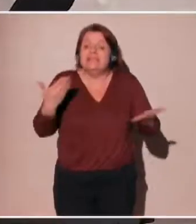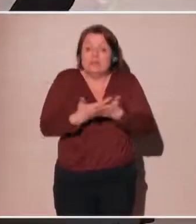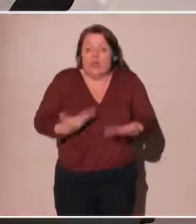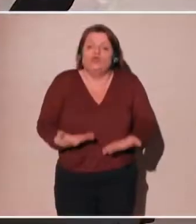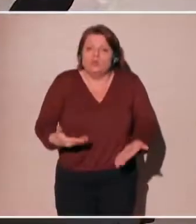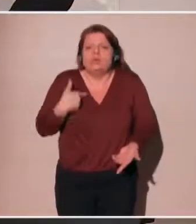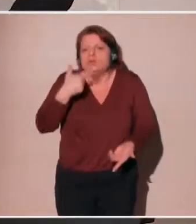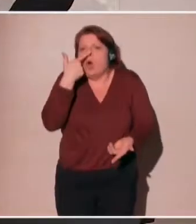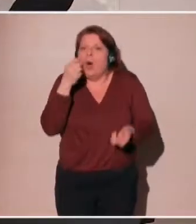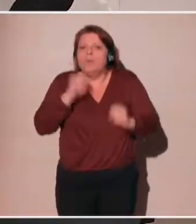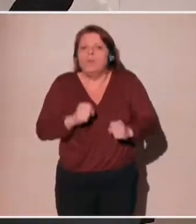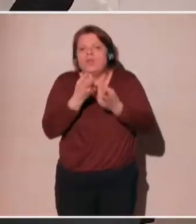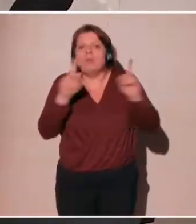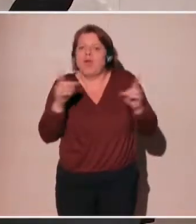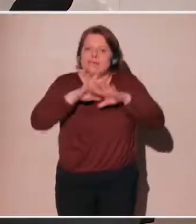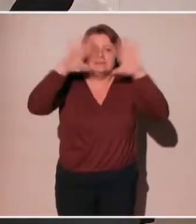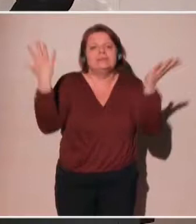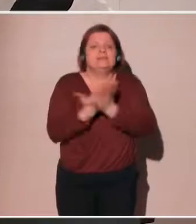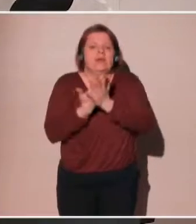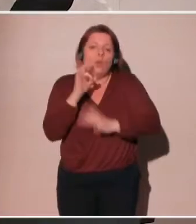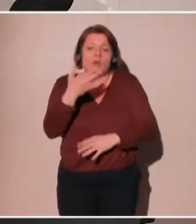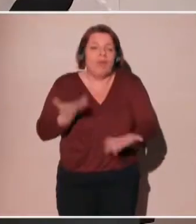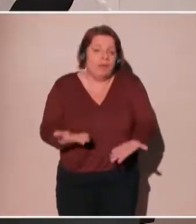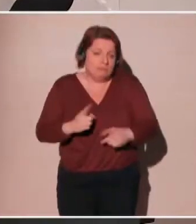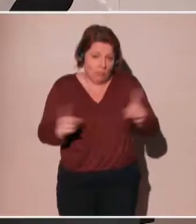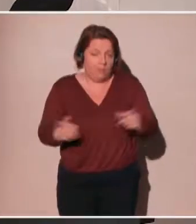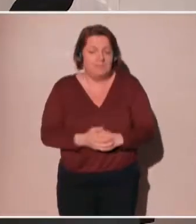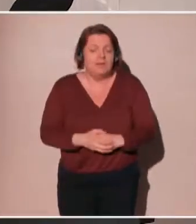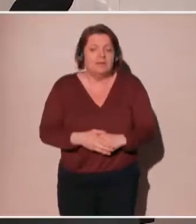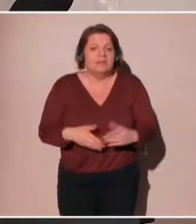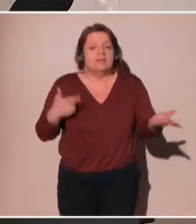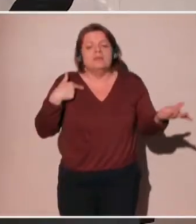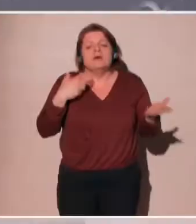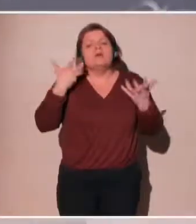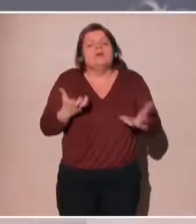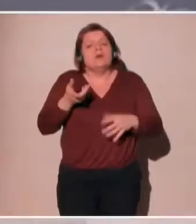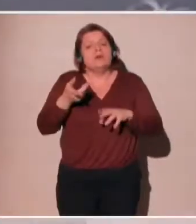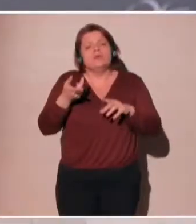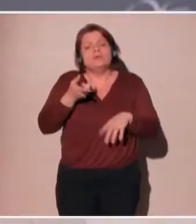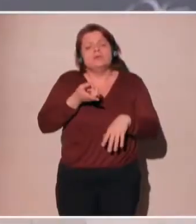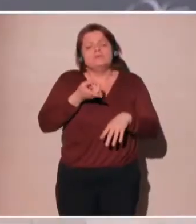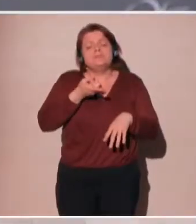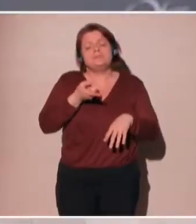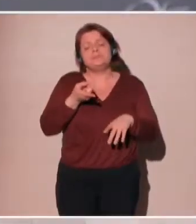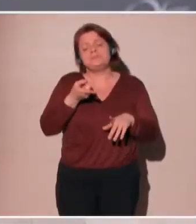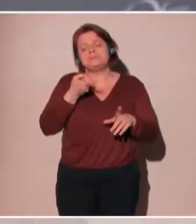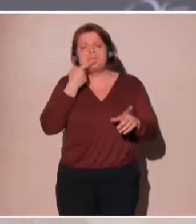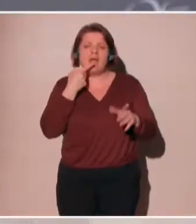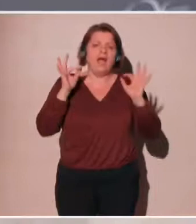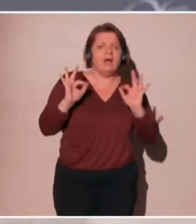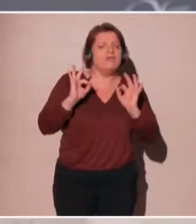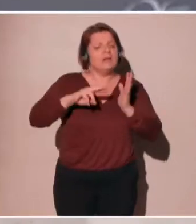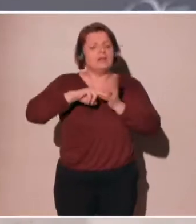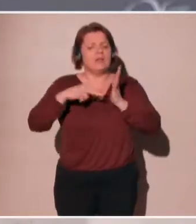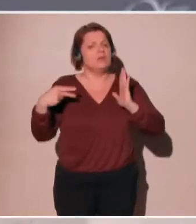you. Merci. Sam? I'll speak about sort of technology. Moi, je voudrais parler